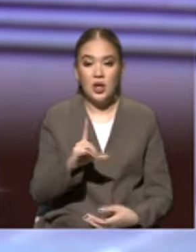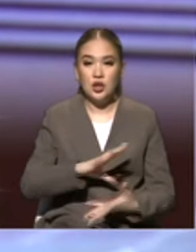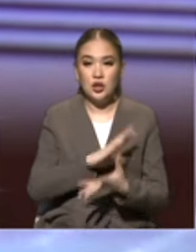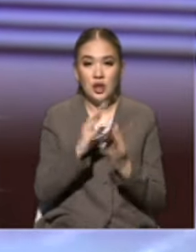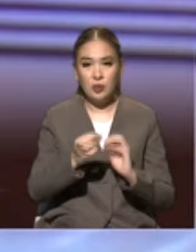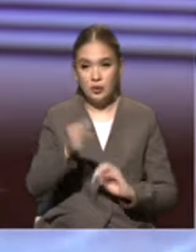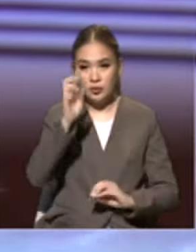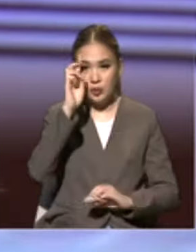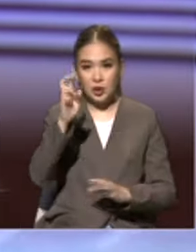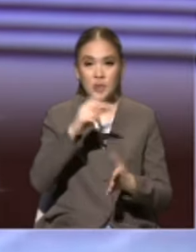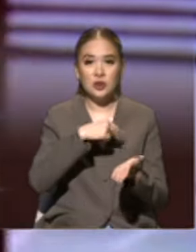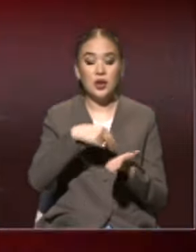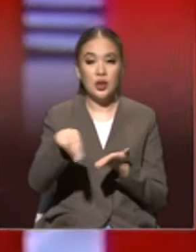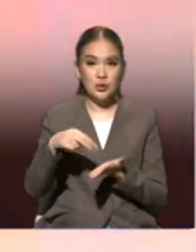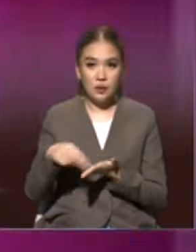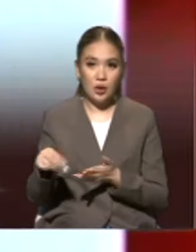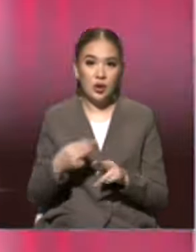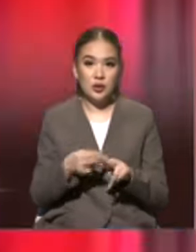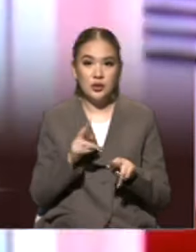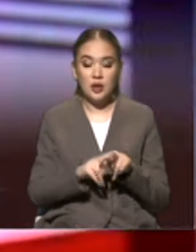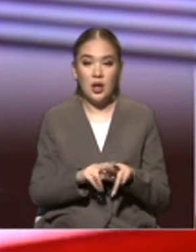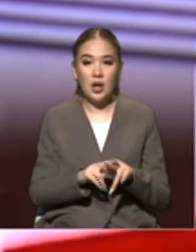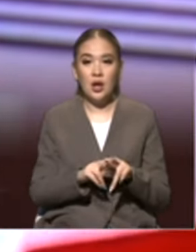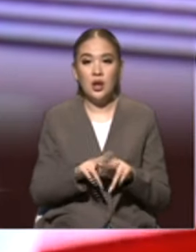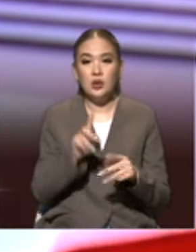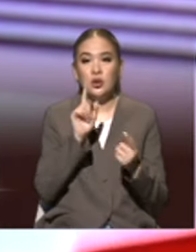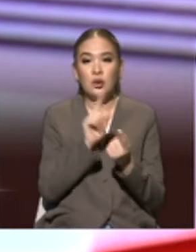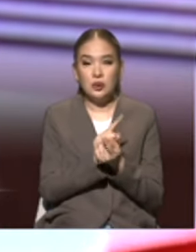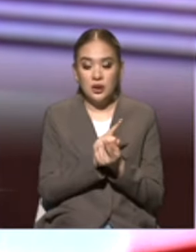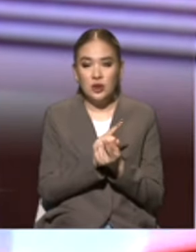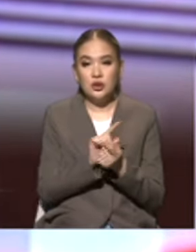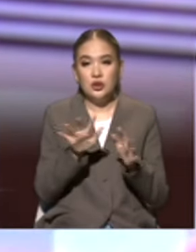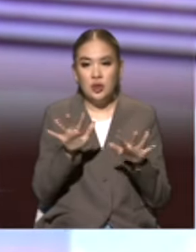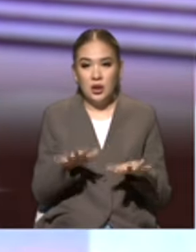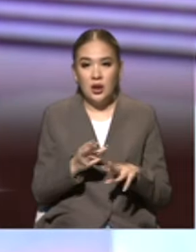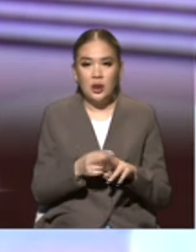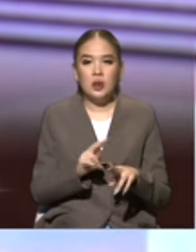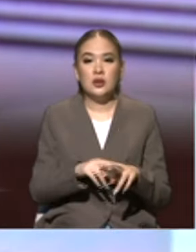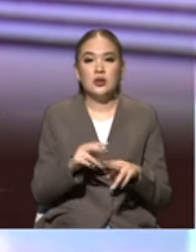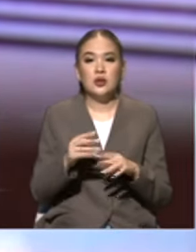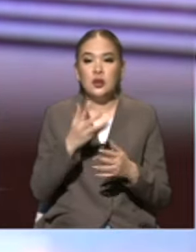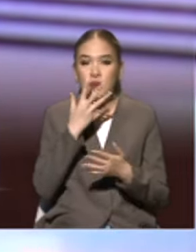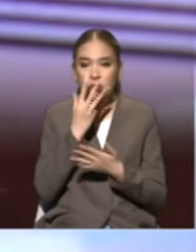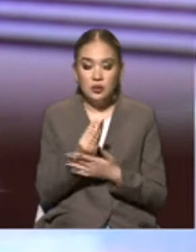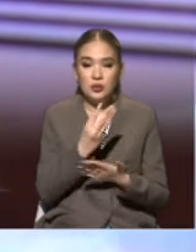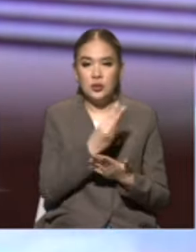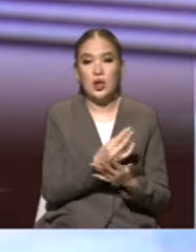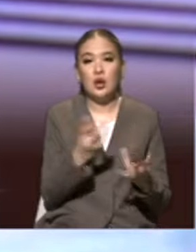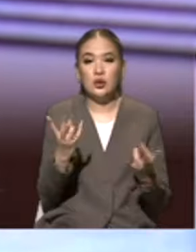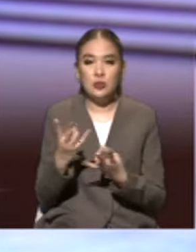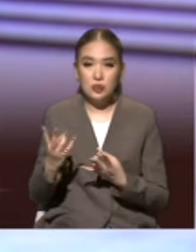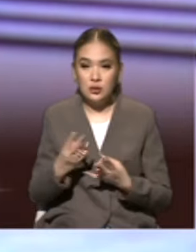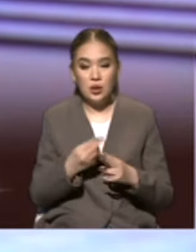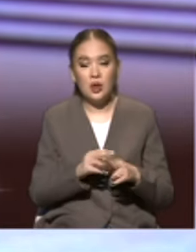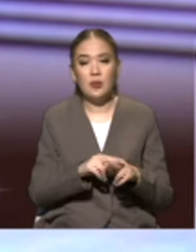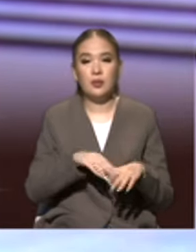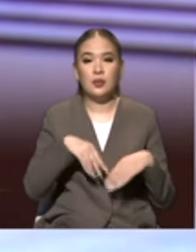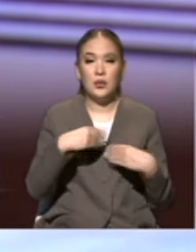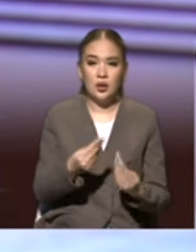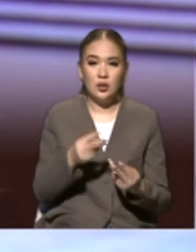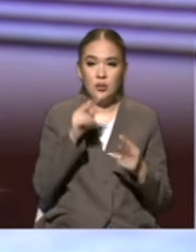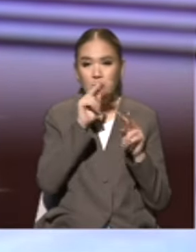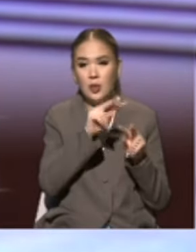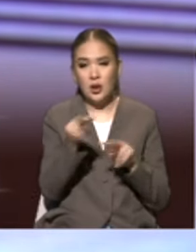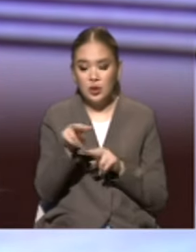мемлекеттік сатып алу бұл көптеген мүдделердің тоғысқан жері. Бұл жерде көптеген қызығушылықтар бар, тараптар бар, тапсырыс берушілер бар, өнім берушілер бар, бақылаушы органдар